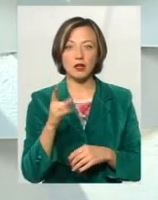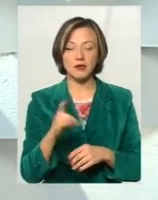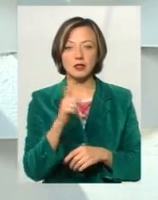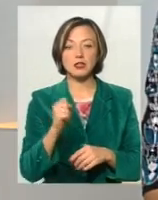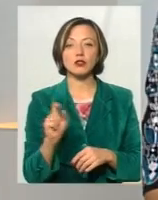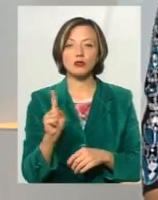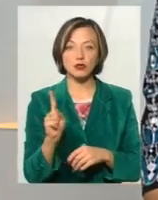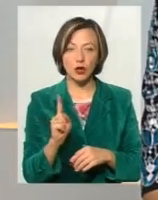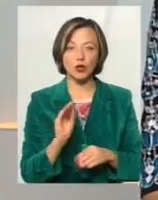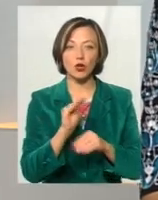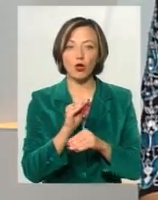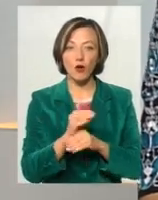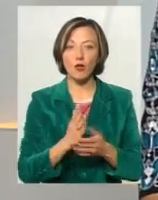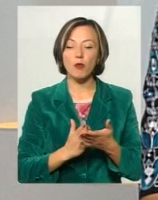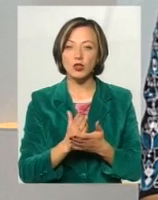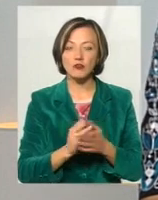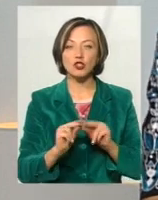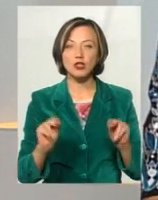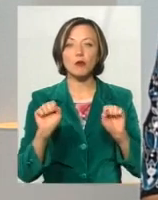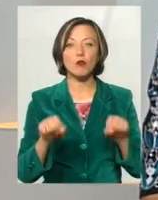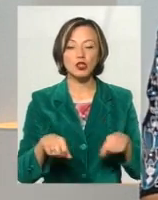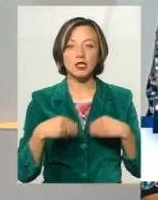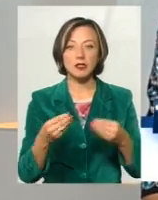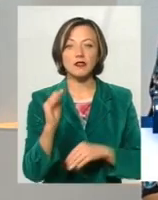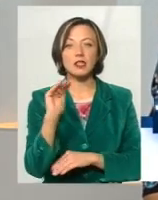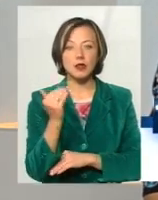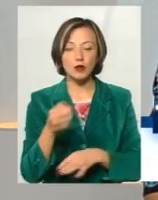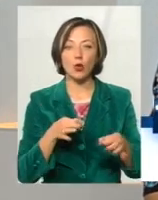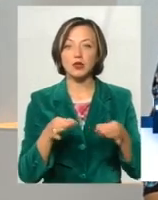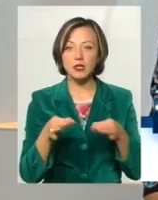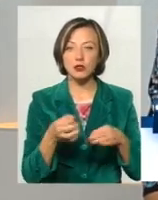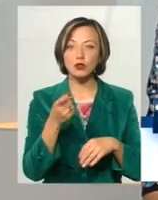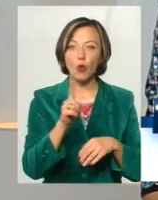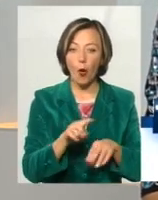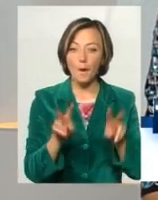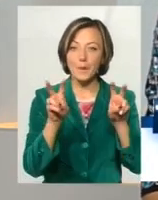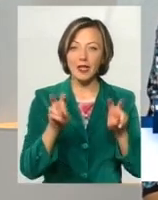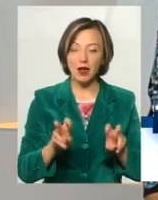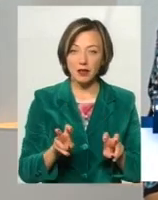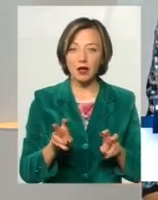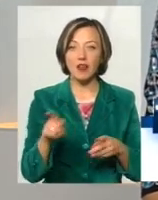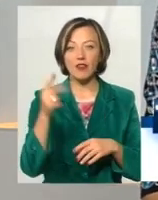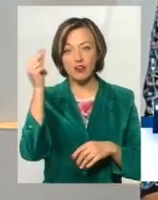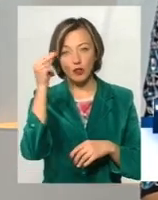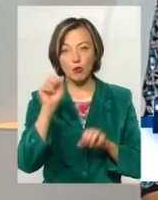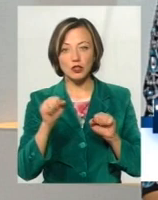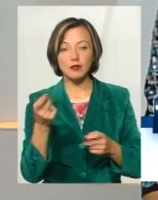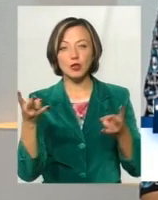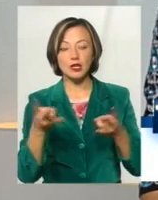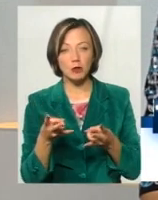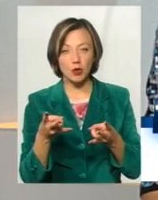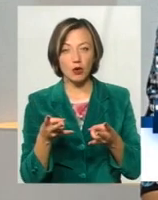що? Додаткової освітньої послуги вчитель може надати вашій дитині консультації з того матеріалу, який, можливо, їй